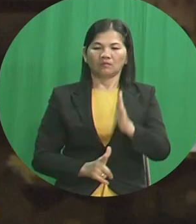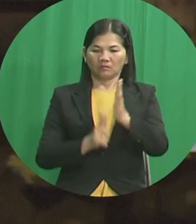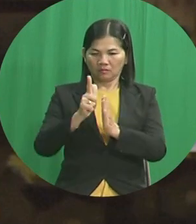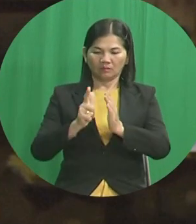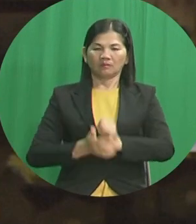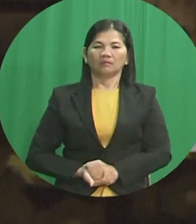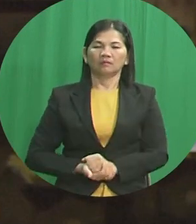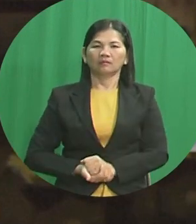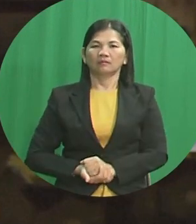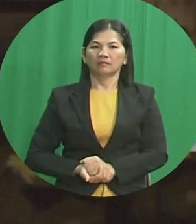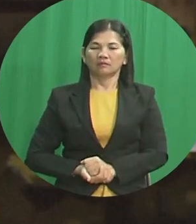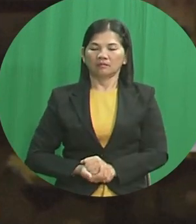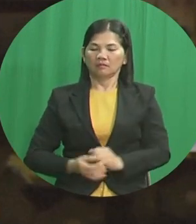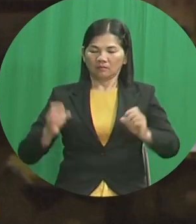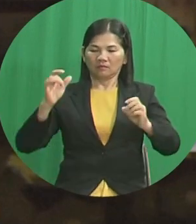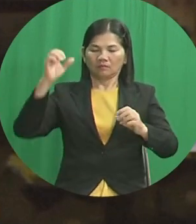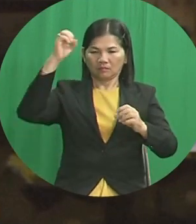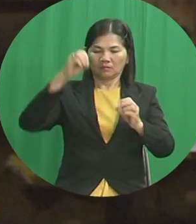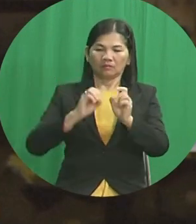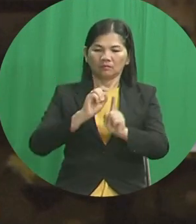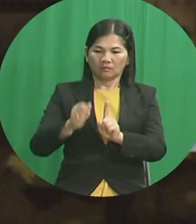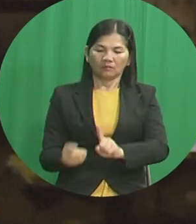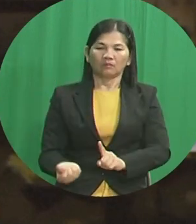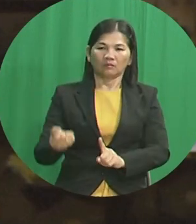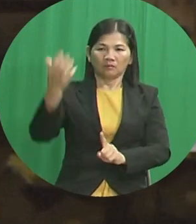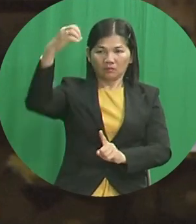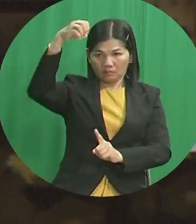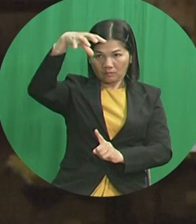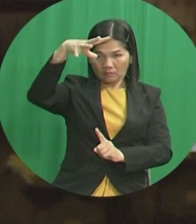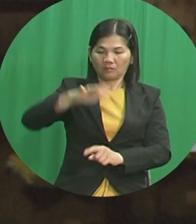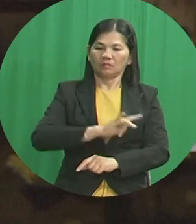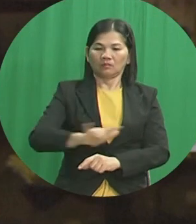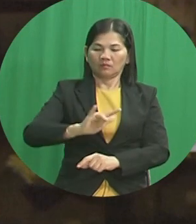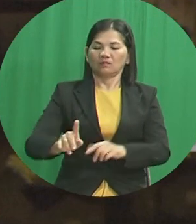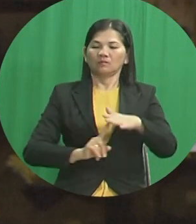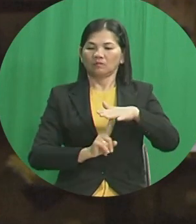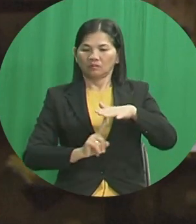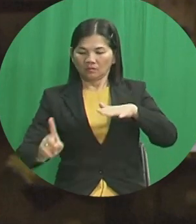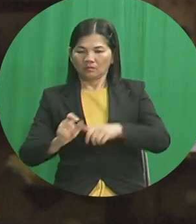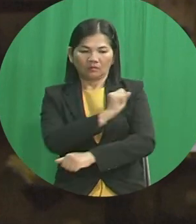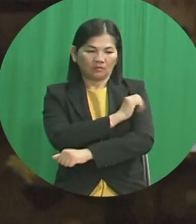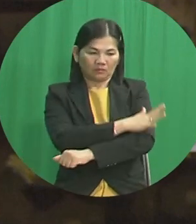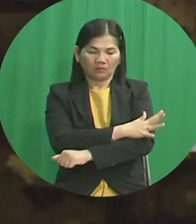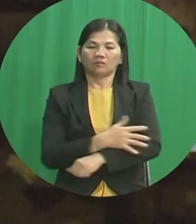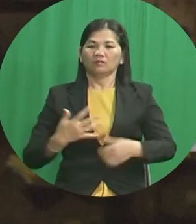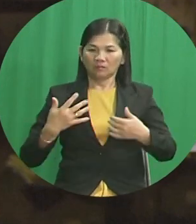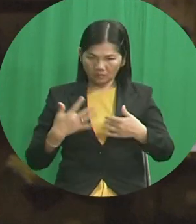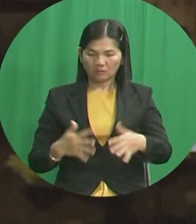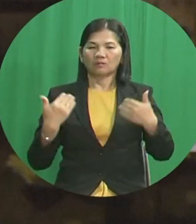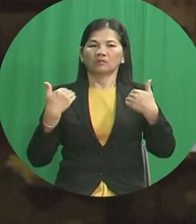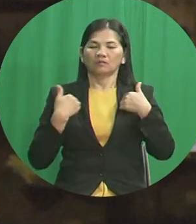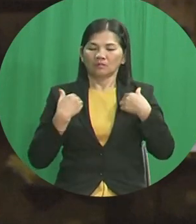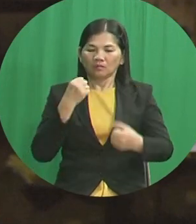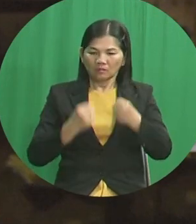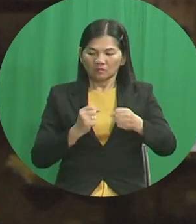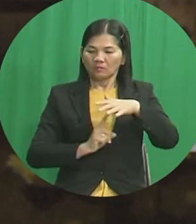ឡើយការទម្លាក់គ្រាប់បែកយ៉ាងខ្លាំងបានធ្វើតាមការបញ្ជាឲ្យជម្លៀសហើយប៉ាឡេស្ទីនបាននិយាយថាពួកគេកំពុងរ